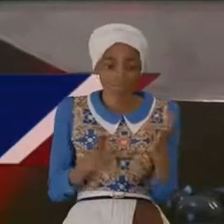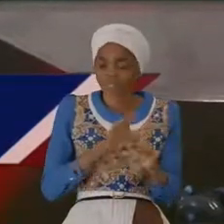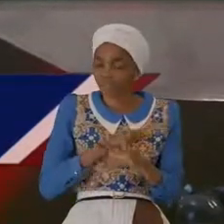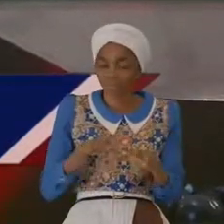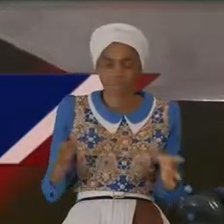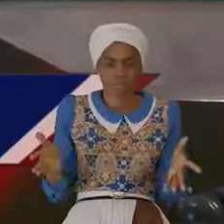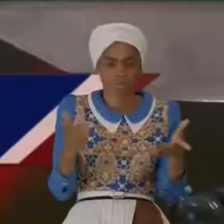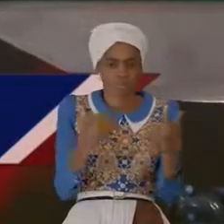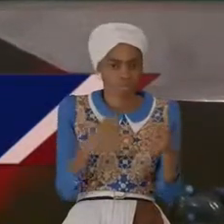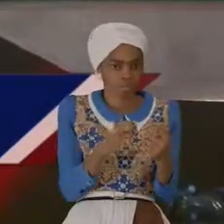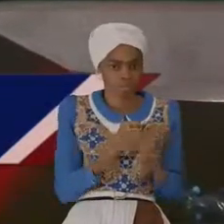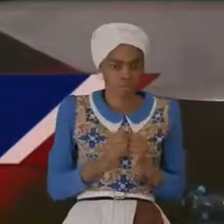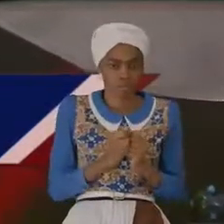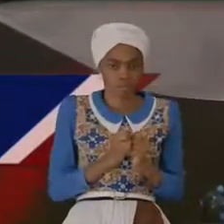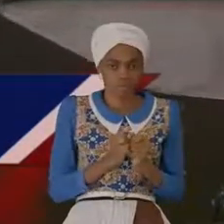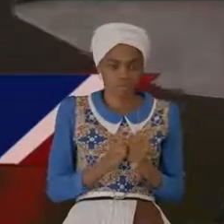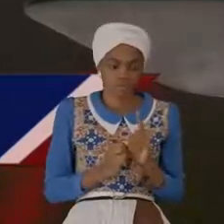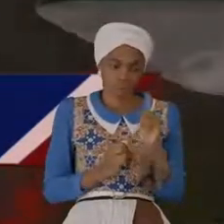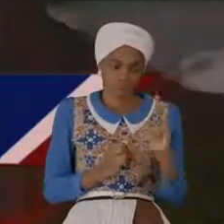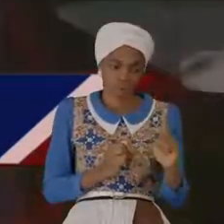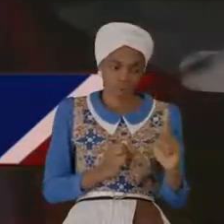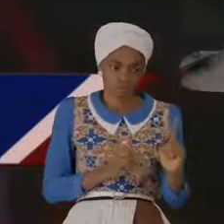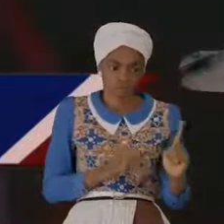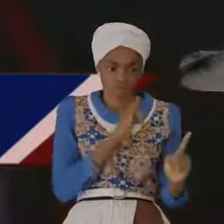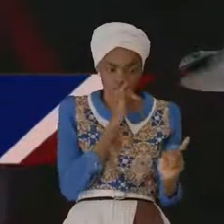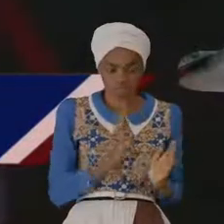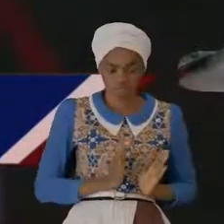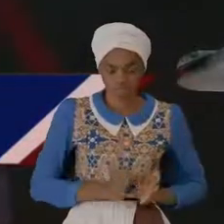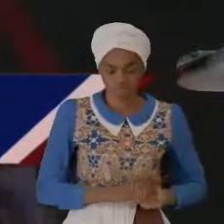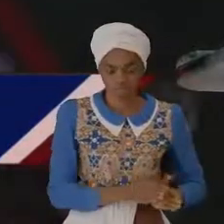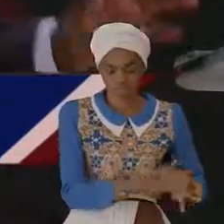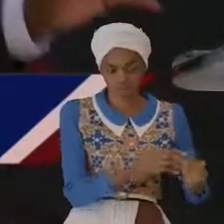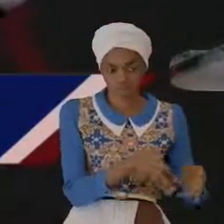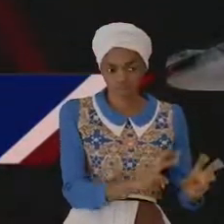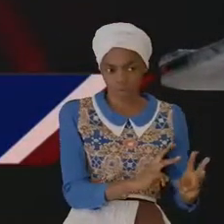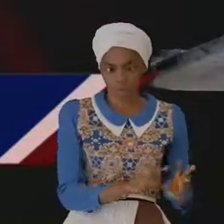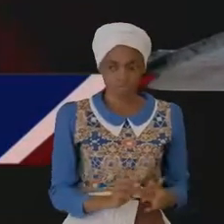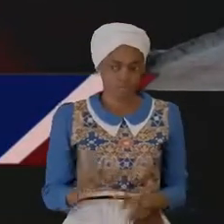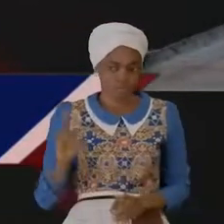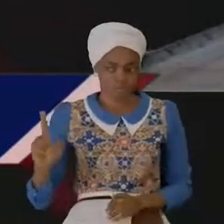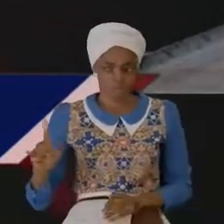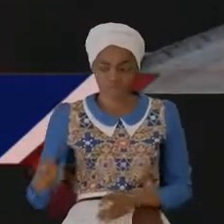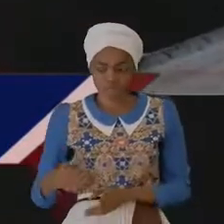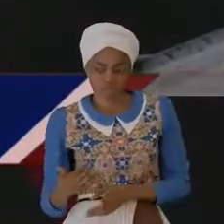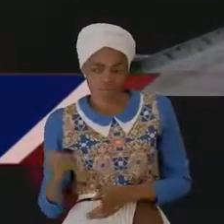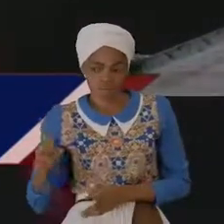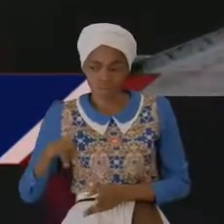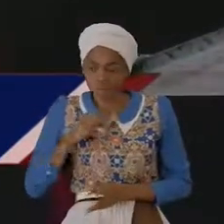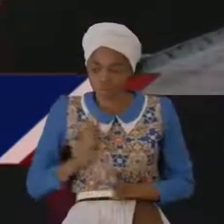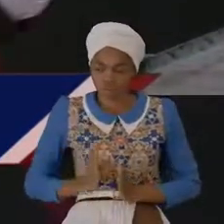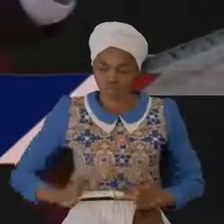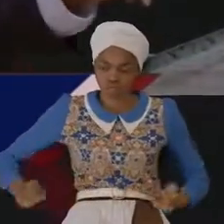ne s'unissent pas. L'une est la voie